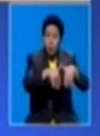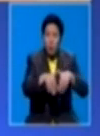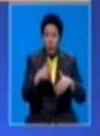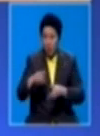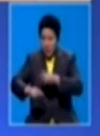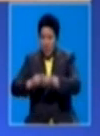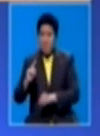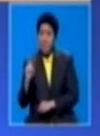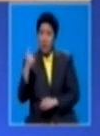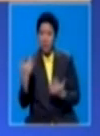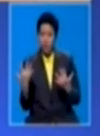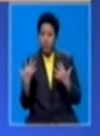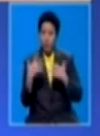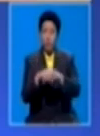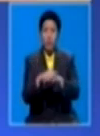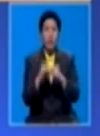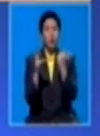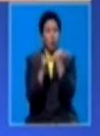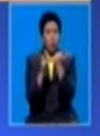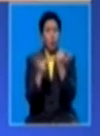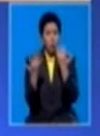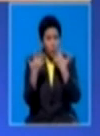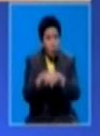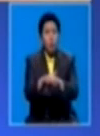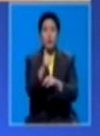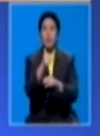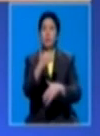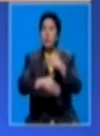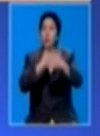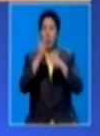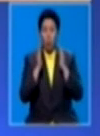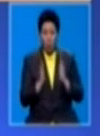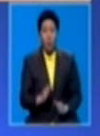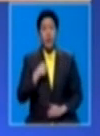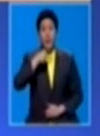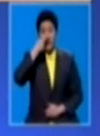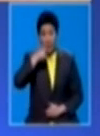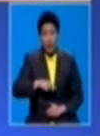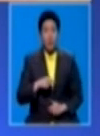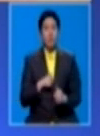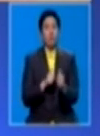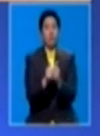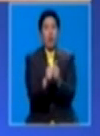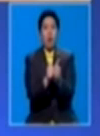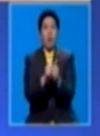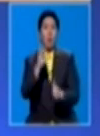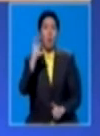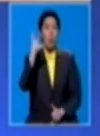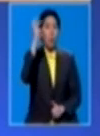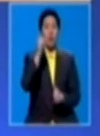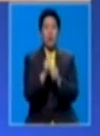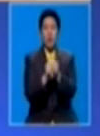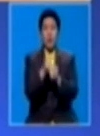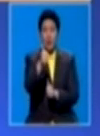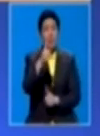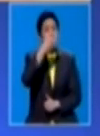ใหม่ร่วมกับเทคโนโลยีได้อย่างลงตัวช่วยส่งเสริมพี่น้องเกษตรกรของคนไทยให้แข่งขันได้ในตลาดโลกเราต้